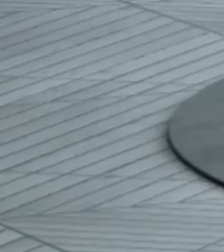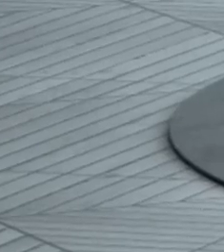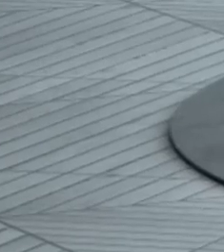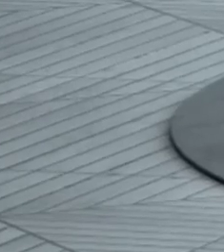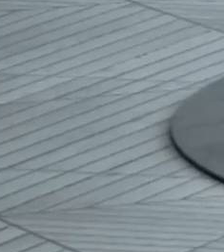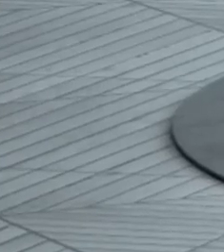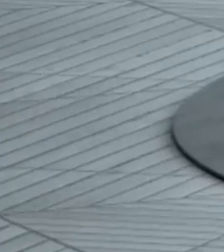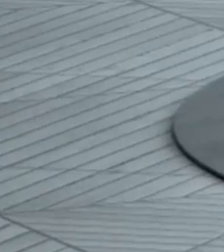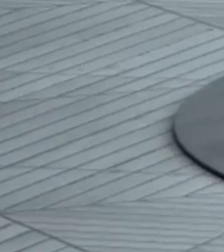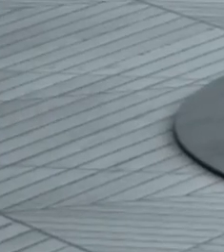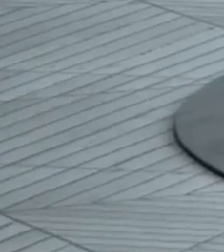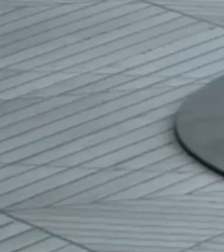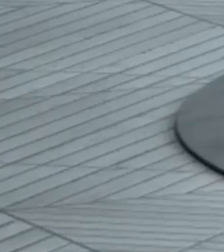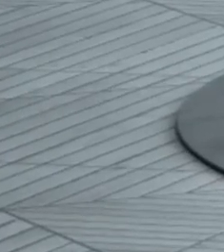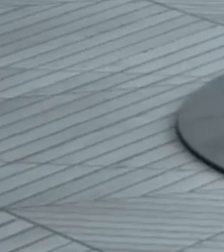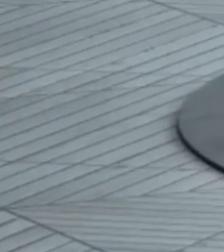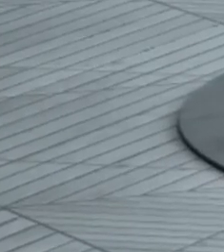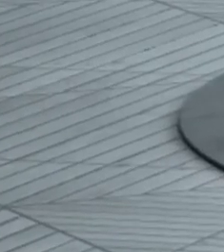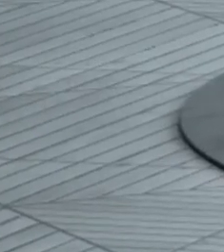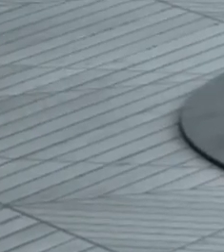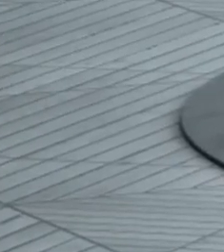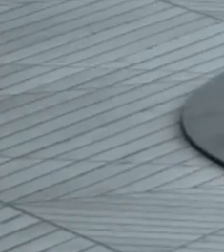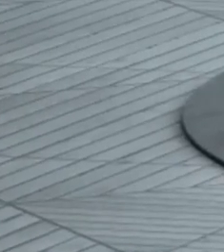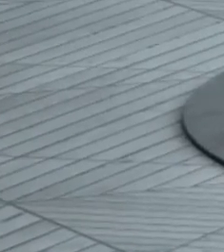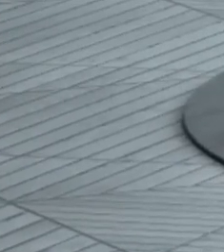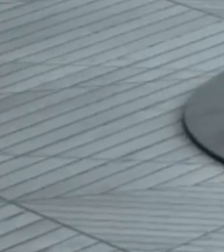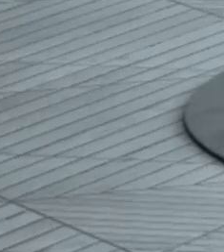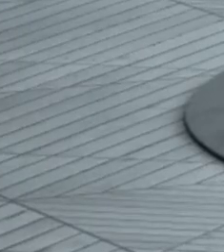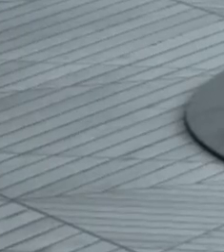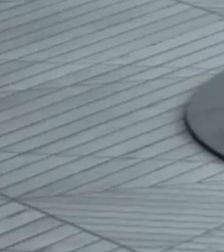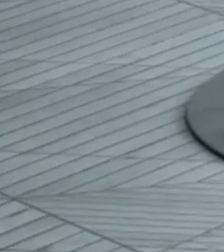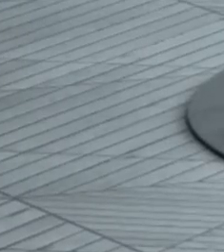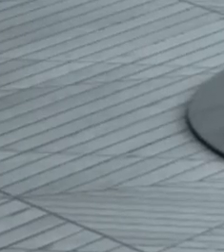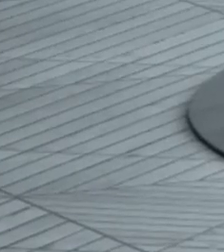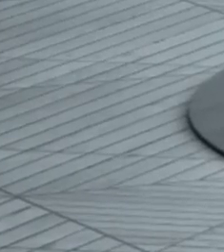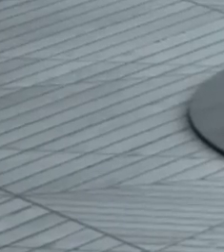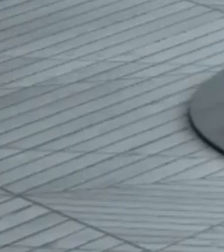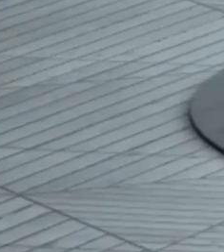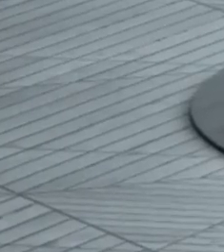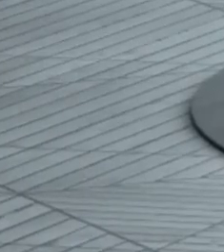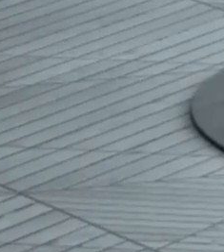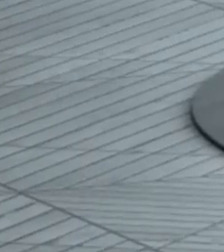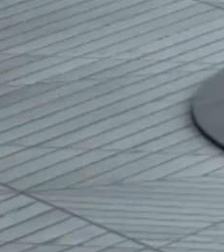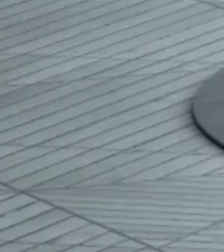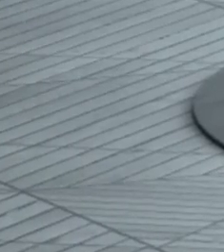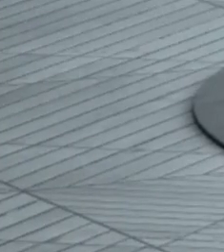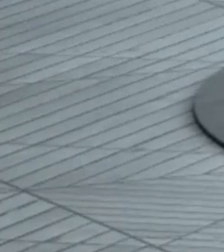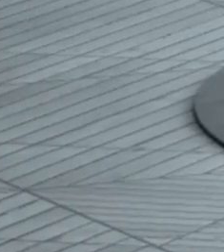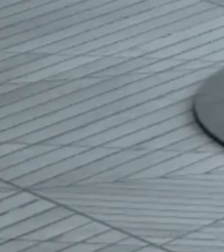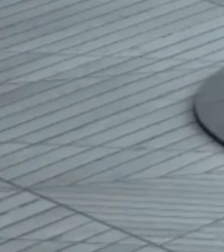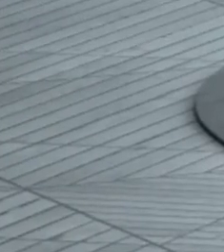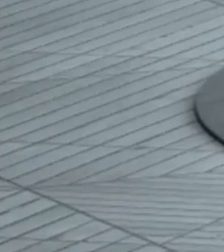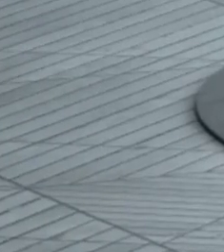месяц ожидается, что ТРЦ будут посещать свыше 1 000 000 человек. Отмечу, Халык на 80%